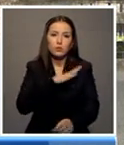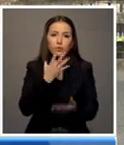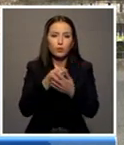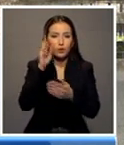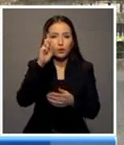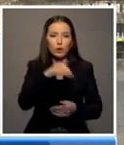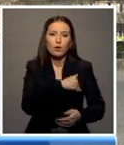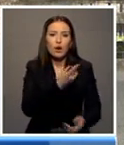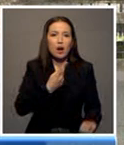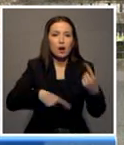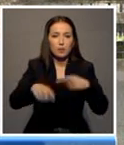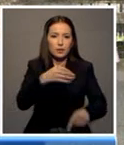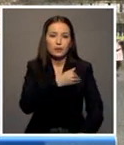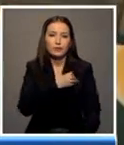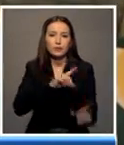әзір.